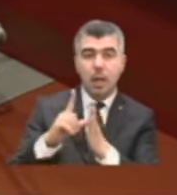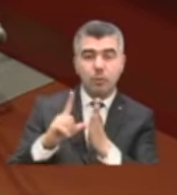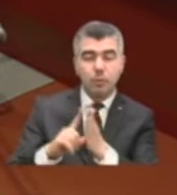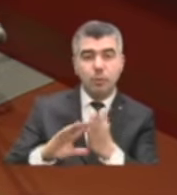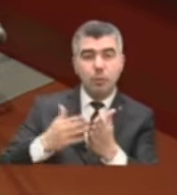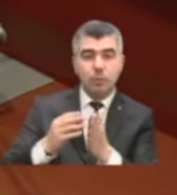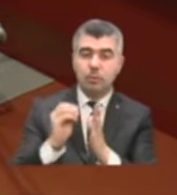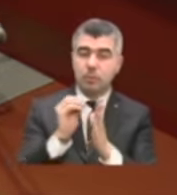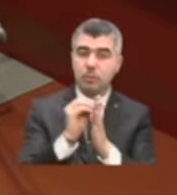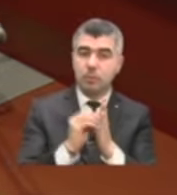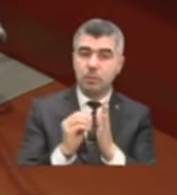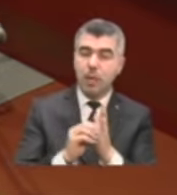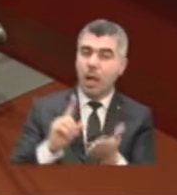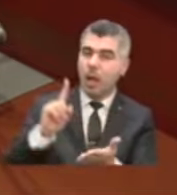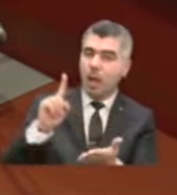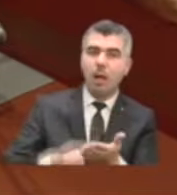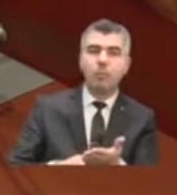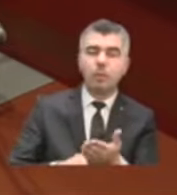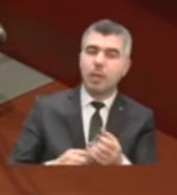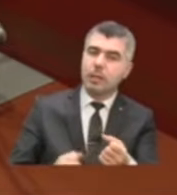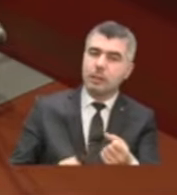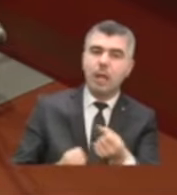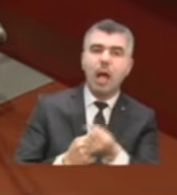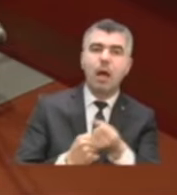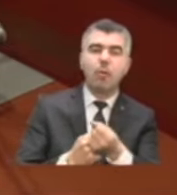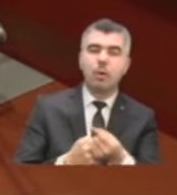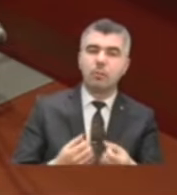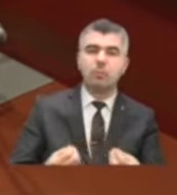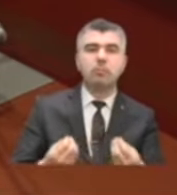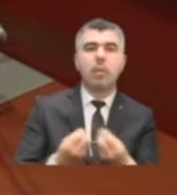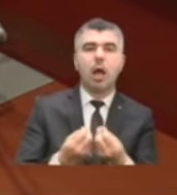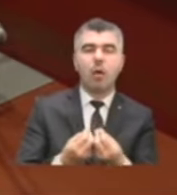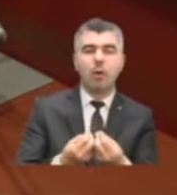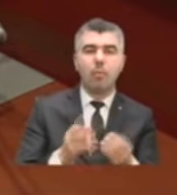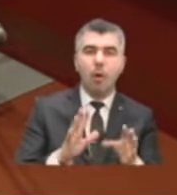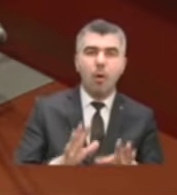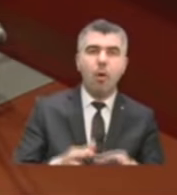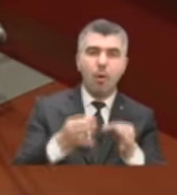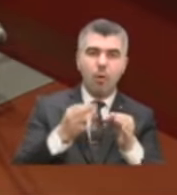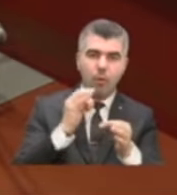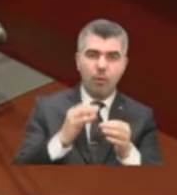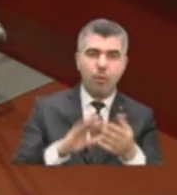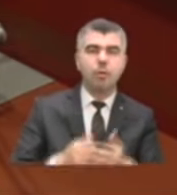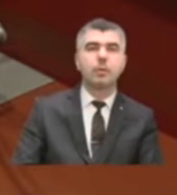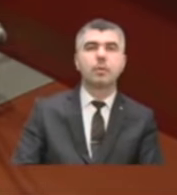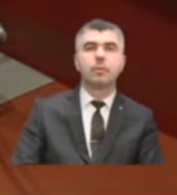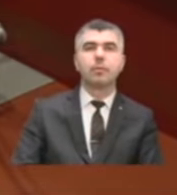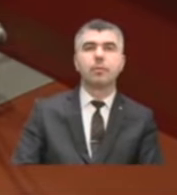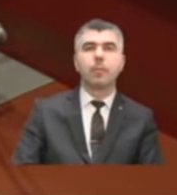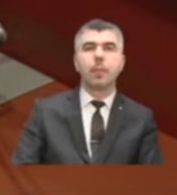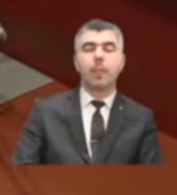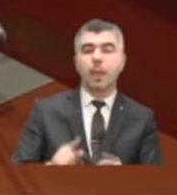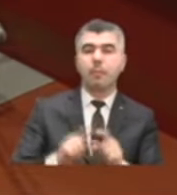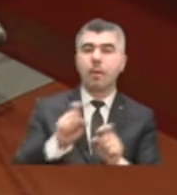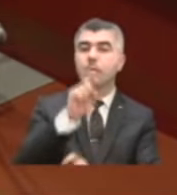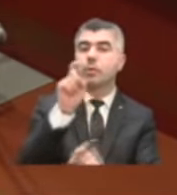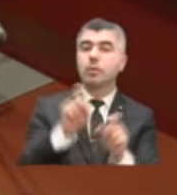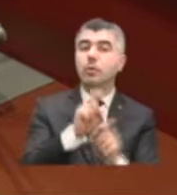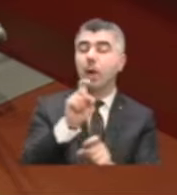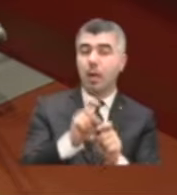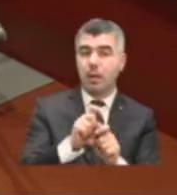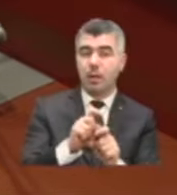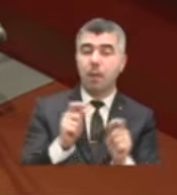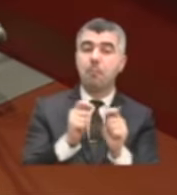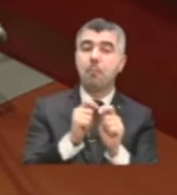التكنولوجيات لابد ان يكون هناك واحد التعاون معهم باش نوضح لهم مجموعه ديال الاشياء. بالنسبه للاسئله الاخرى،